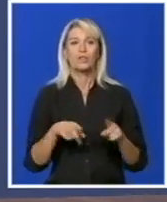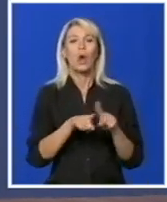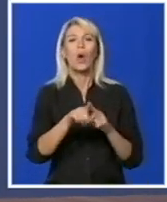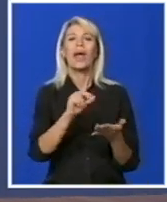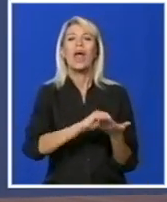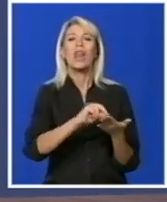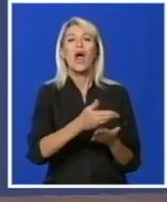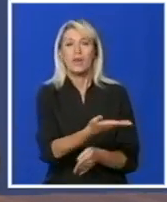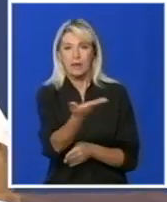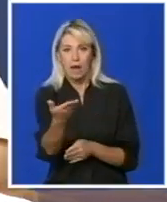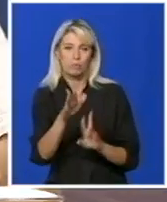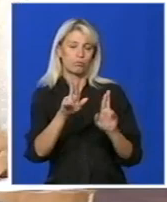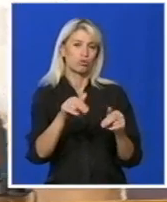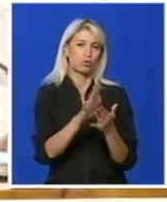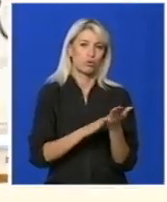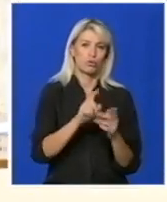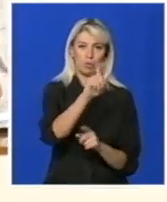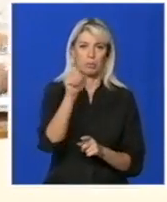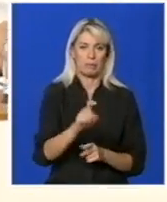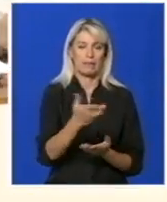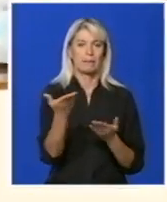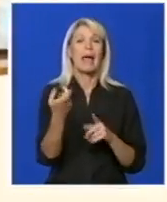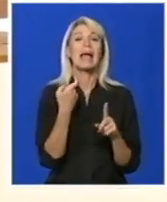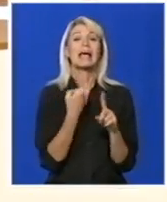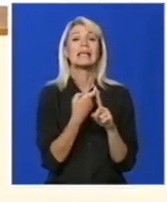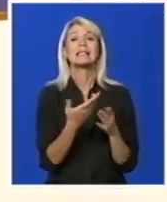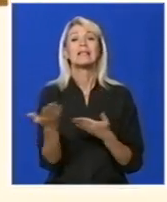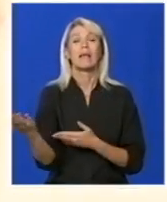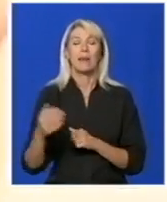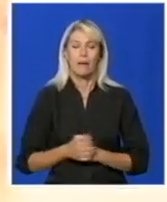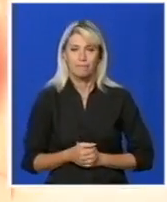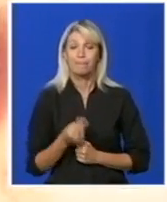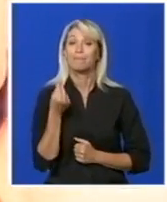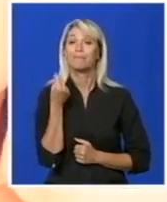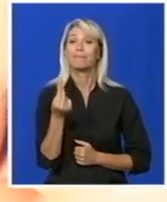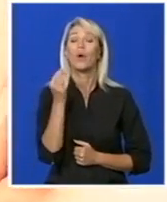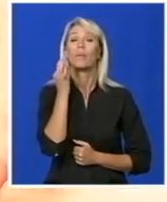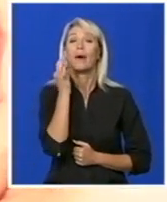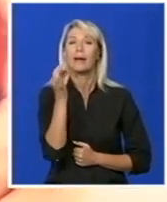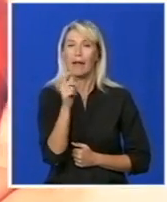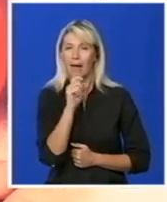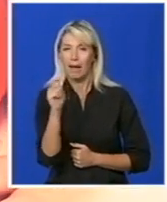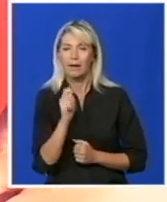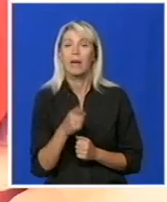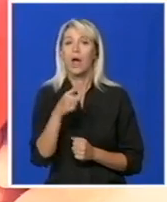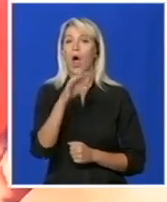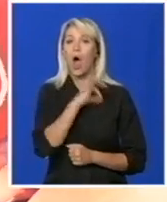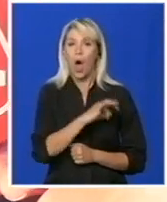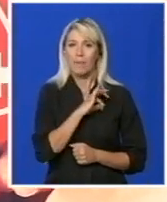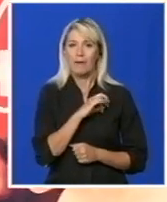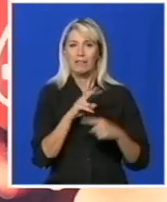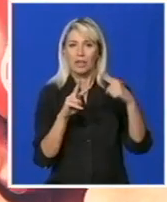sa pitanjima. Kristina, izvolite. Dobar dan. Uveli smo obavezan PCR test